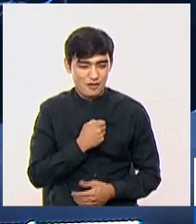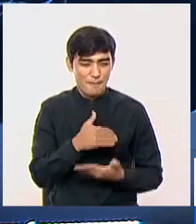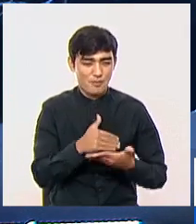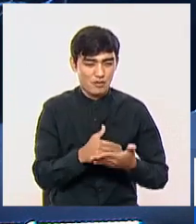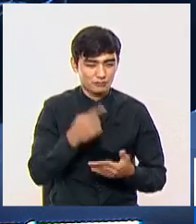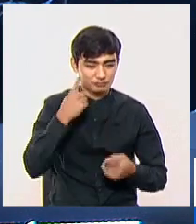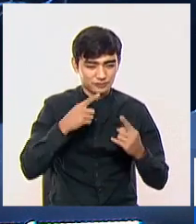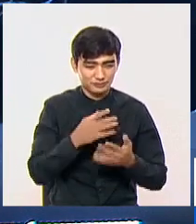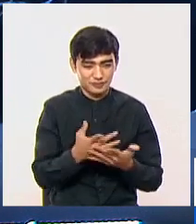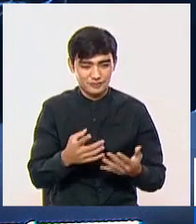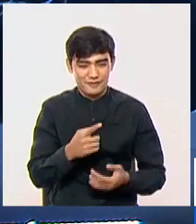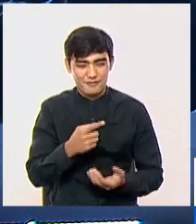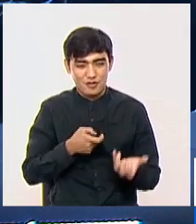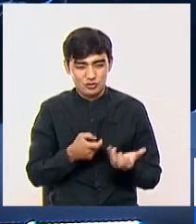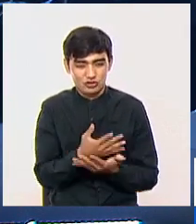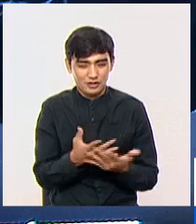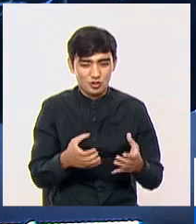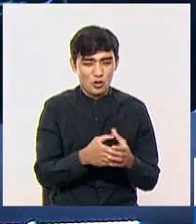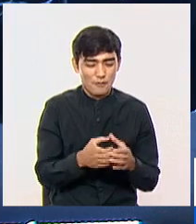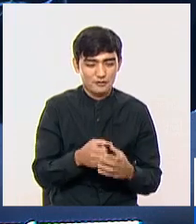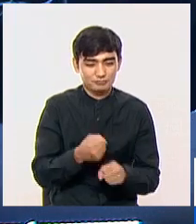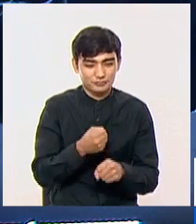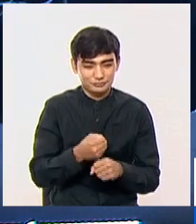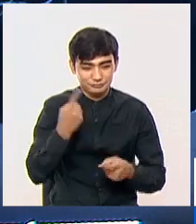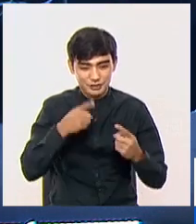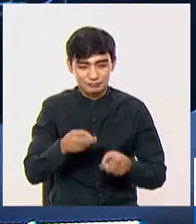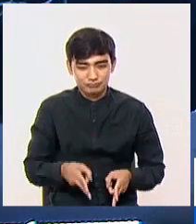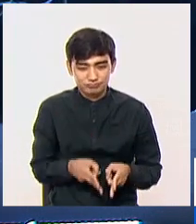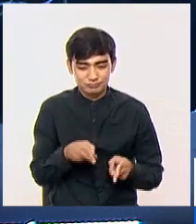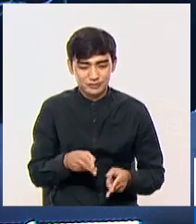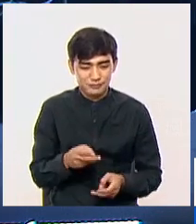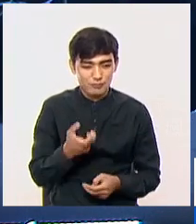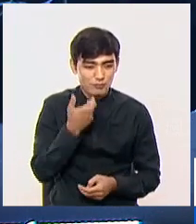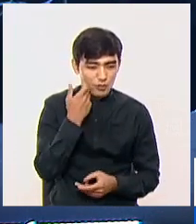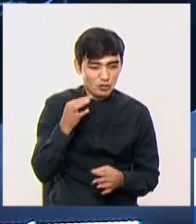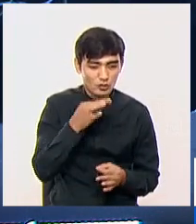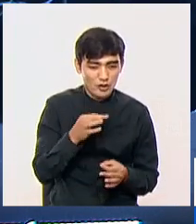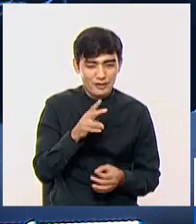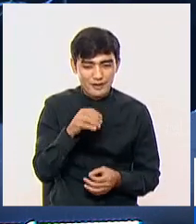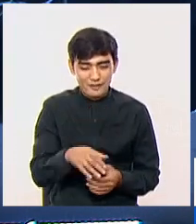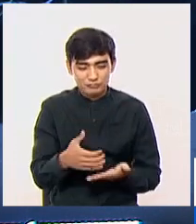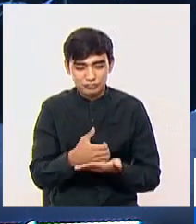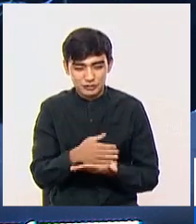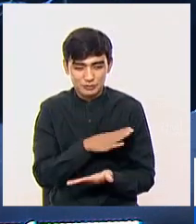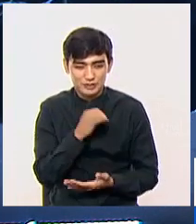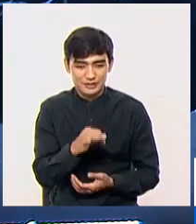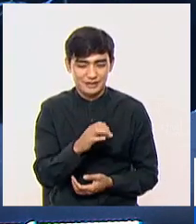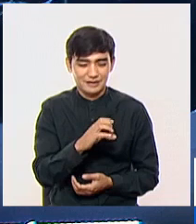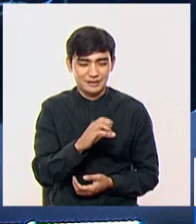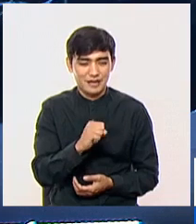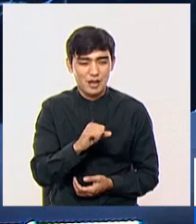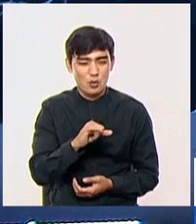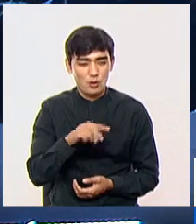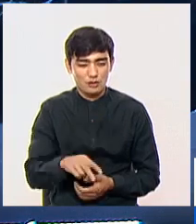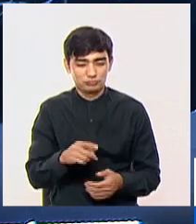программ, разработчики оружия и компании, замешанные в контрабанде полезных ископаемых и нефти. Сеул ввел ограничительные